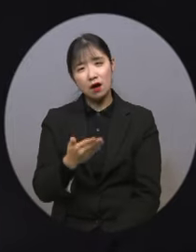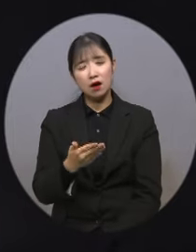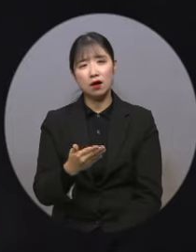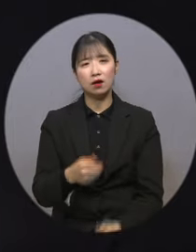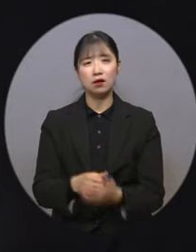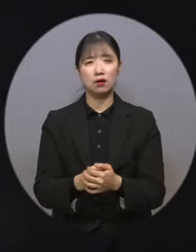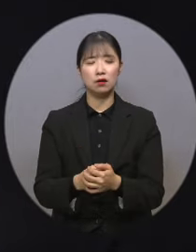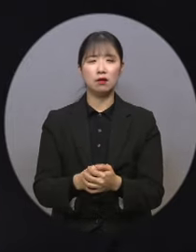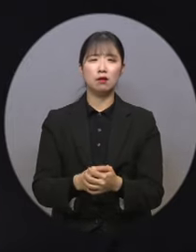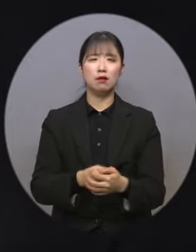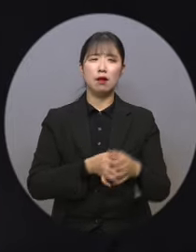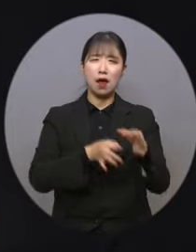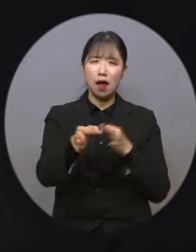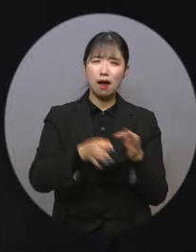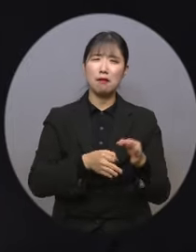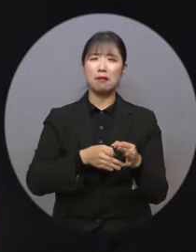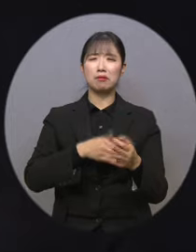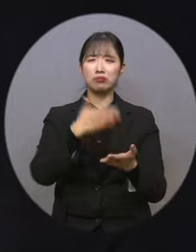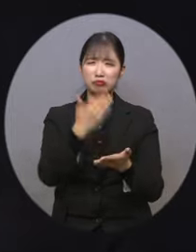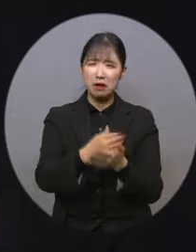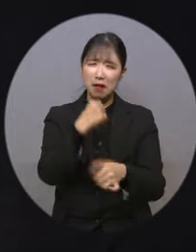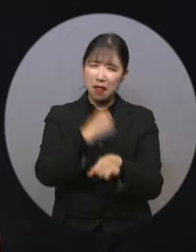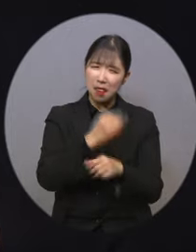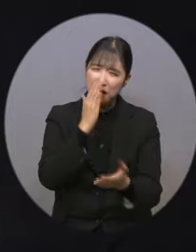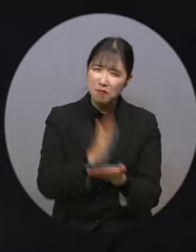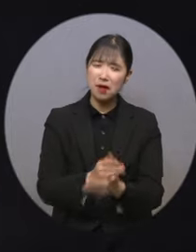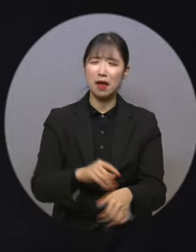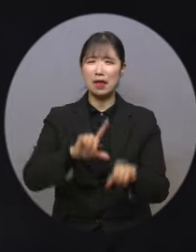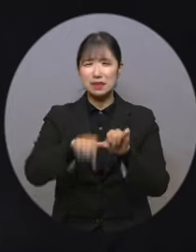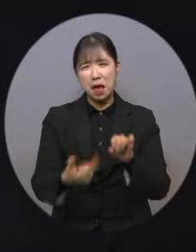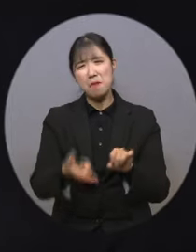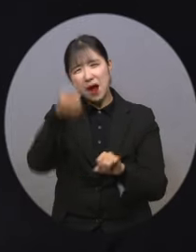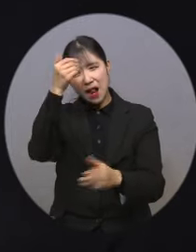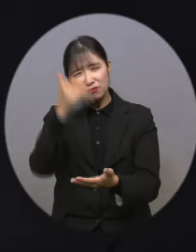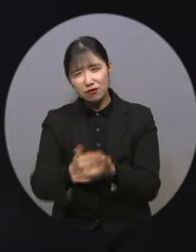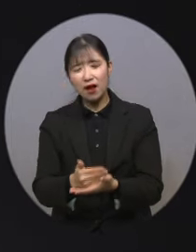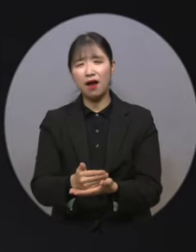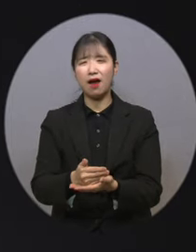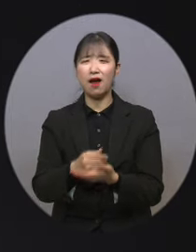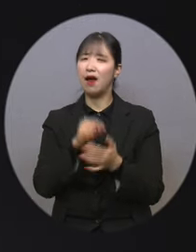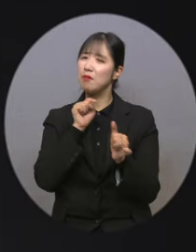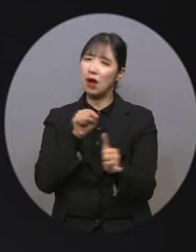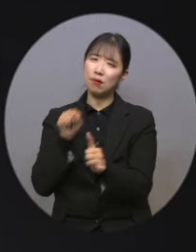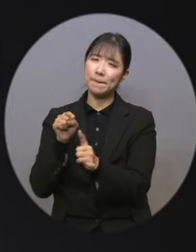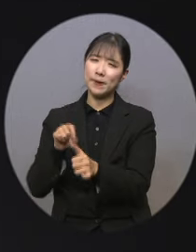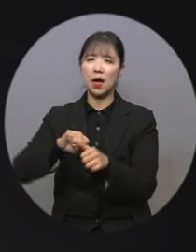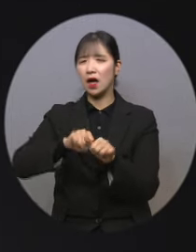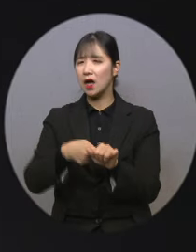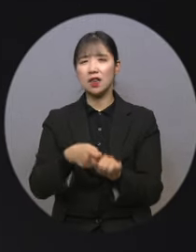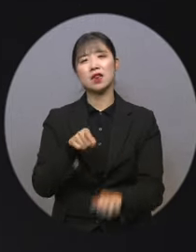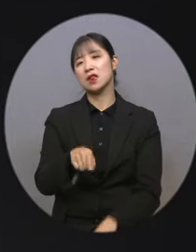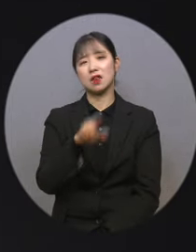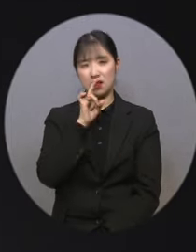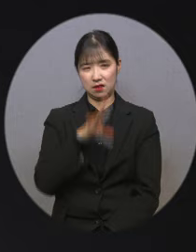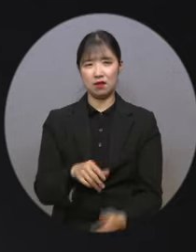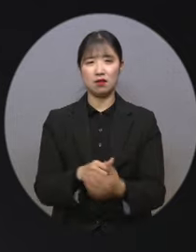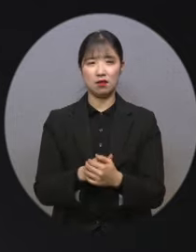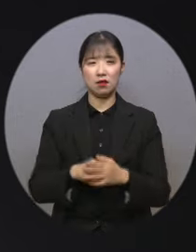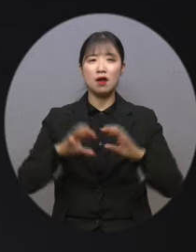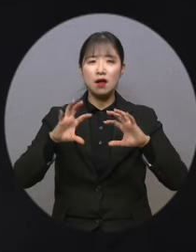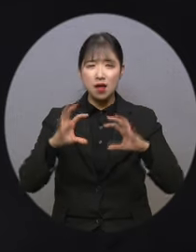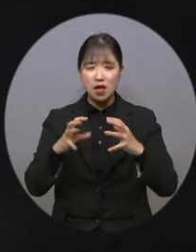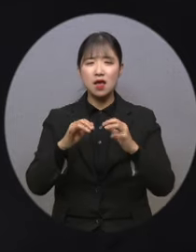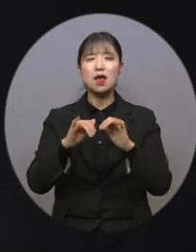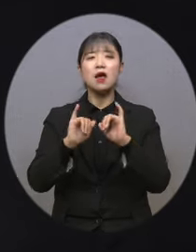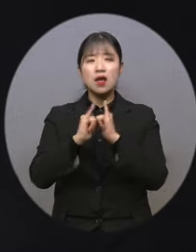왜 업소를 몬다 가는 말 1 일찍 타다 나 이거 있을 수 없는 거예요 인간 존엄에 원칙 절대 공통의